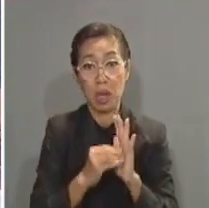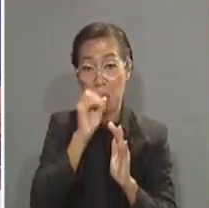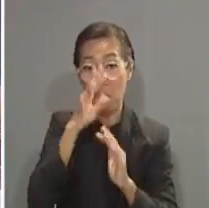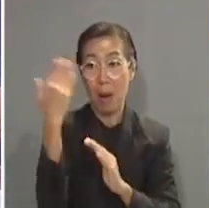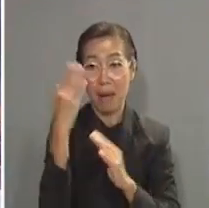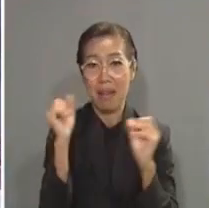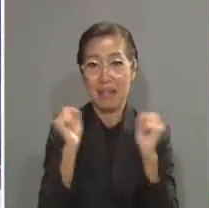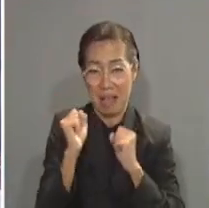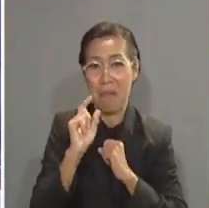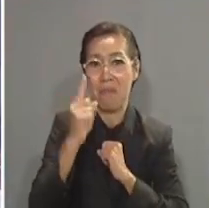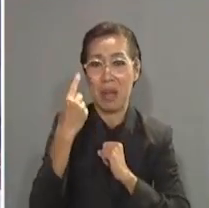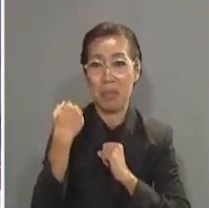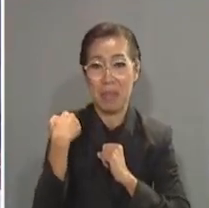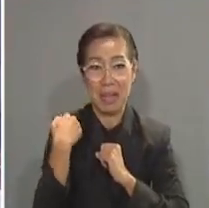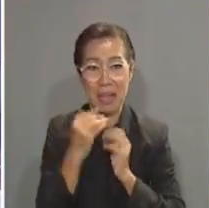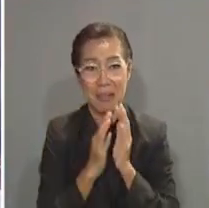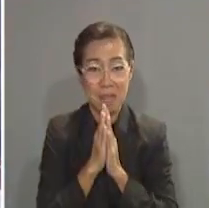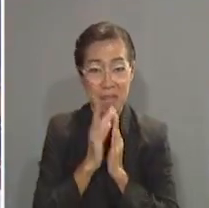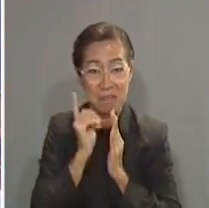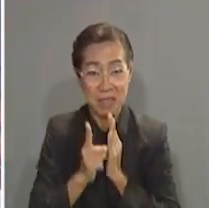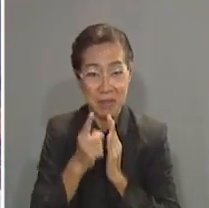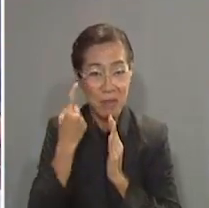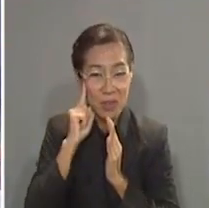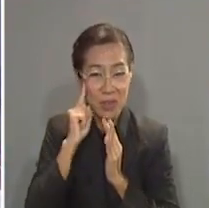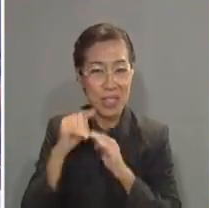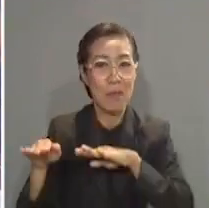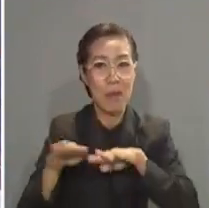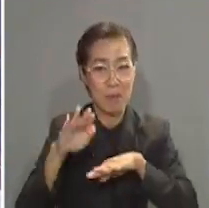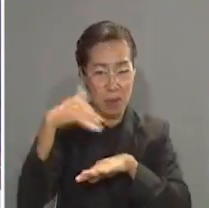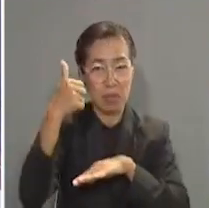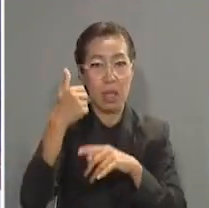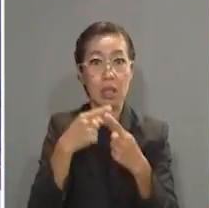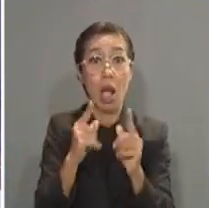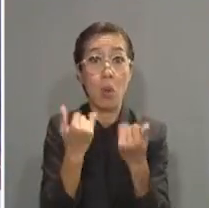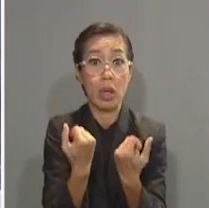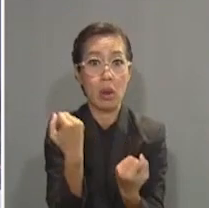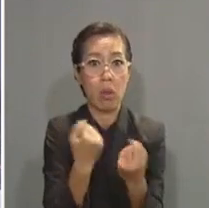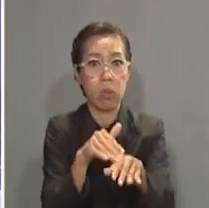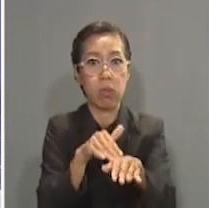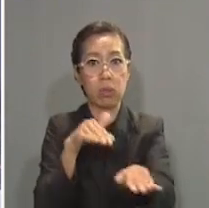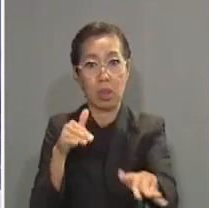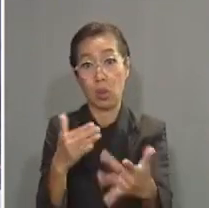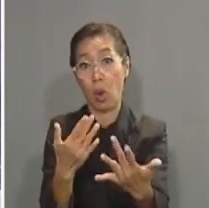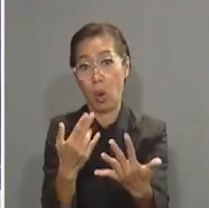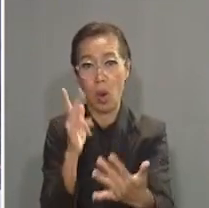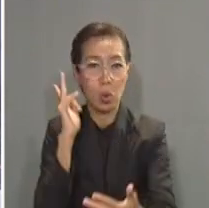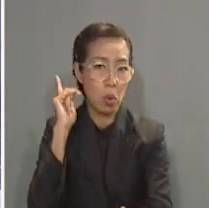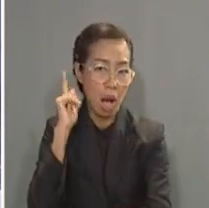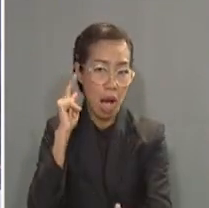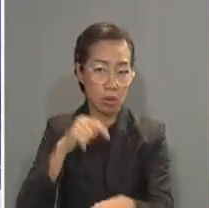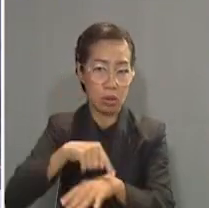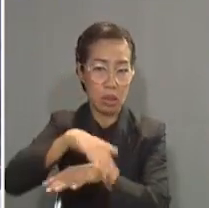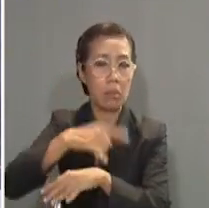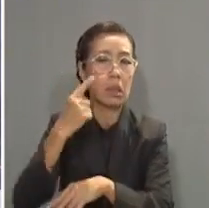ับรุ่นอยู่ แต่็เชอไว้ก่อน ไม่เสียหายแต่วเรื่องของรถตดวันนี้ ฟกันจนาจอร์ถึงช่วงเย็นเลยเพาะว่าเข้าใจว่าวันนี้ฝนตกทั้งวัน